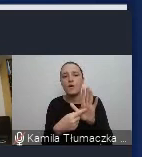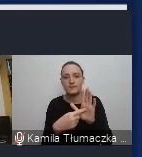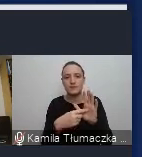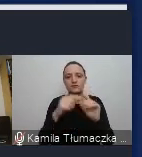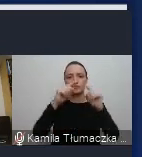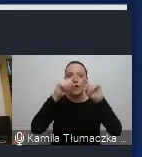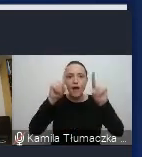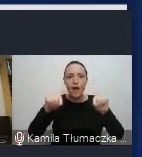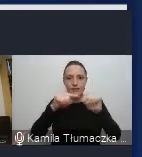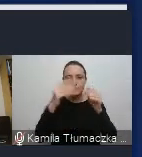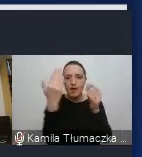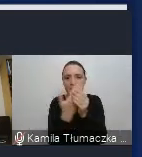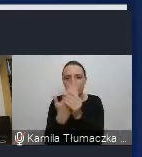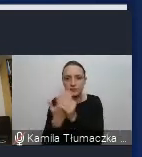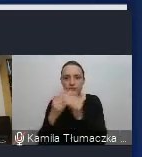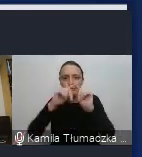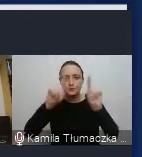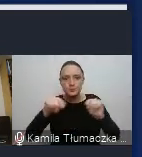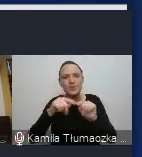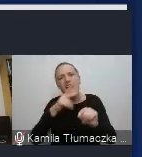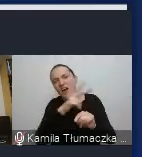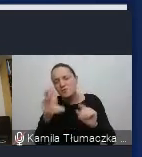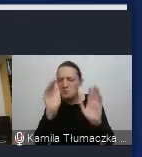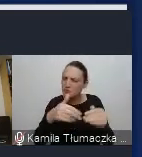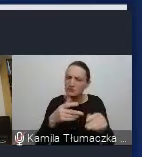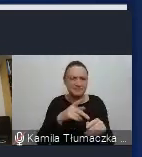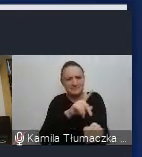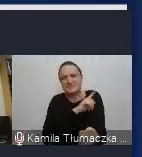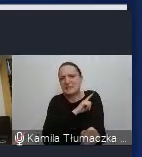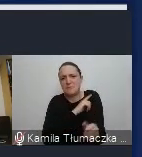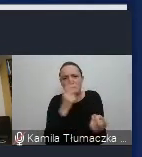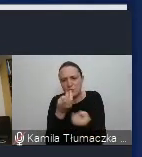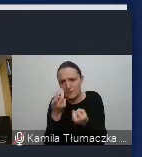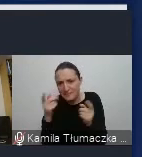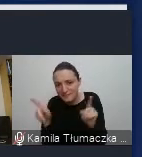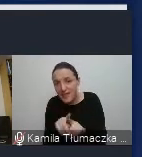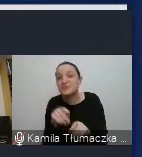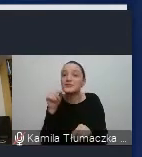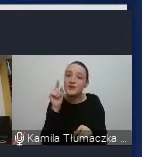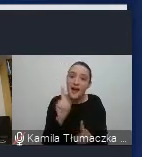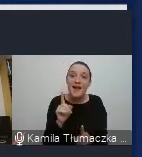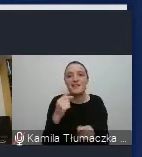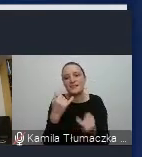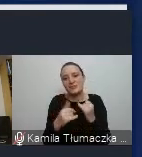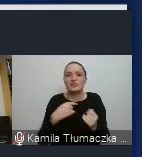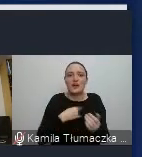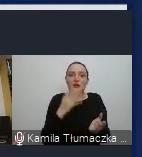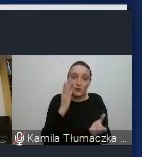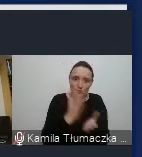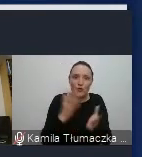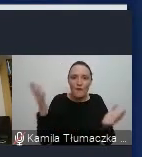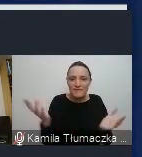przekażę. Oczywiście każdy z Państwa może sobie znaleźć je we własnym zakresie, ale skoro ja już je znalazłam i mam je